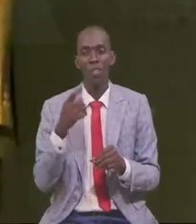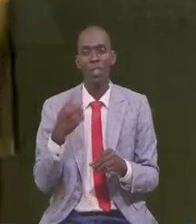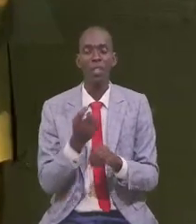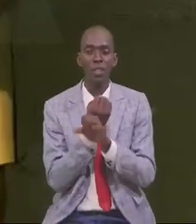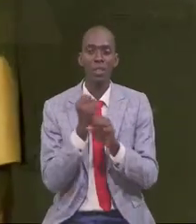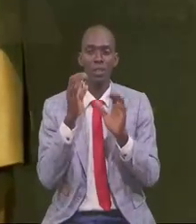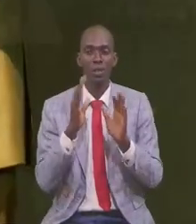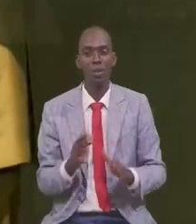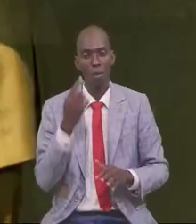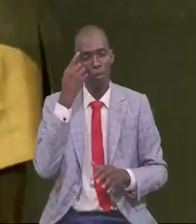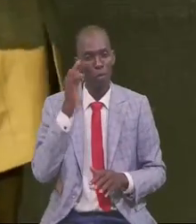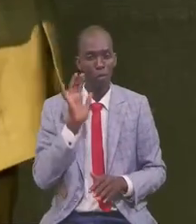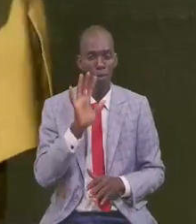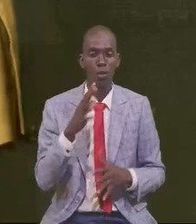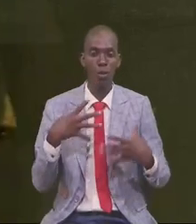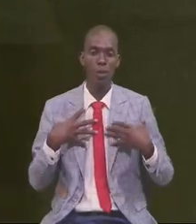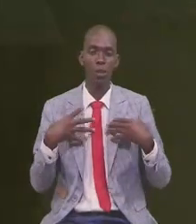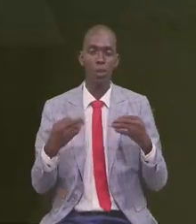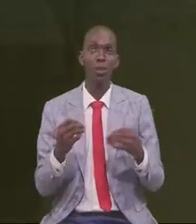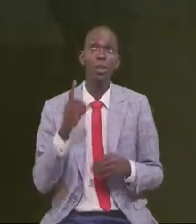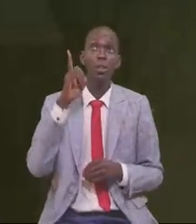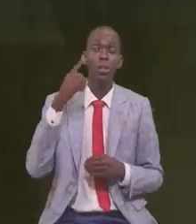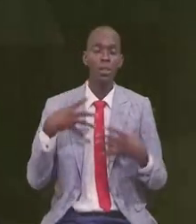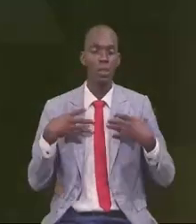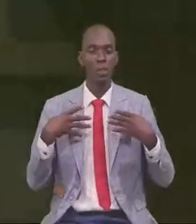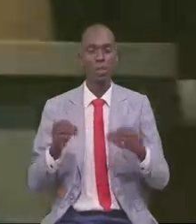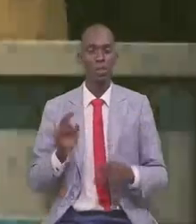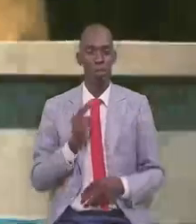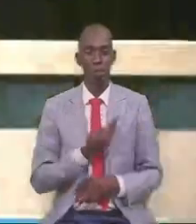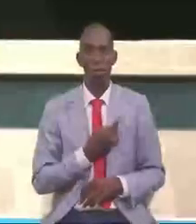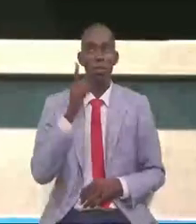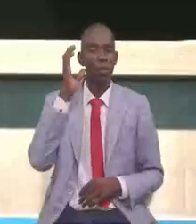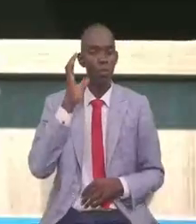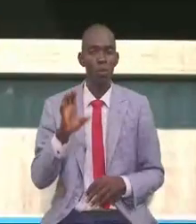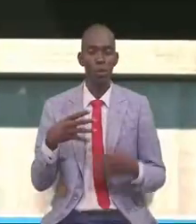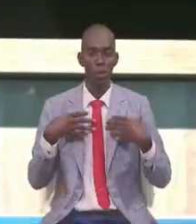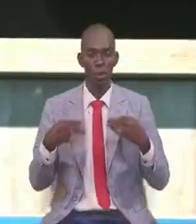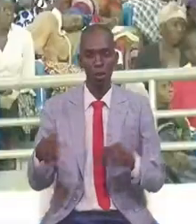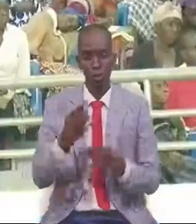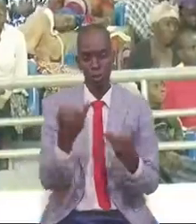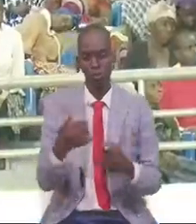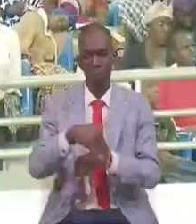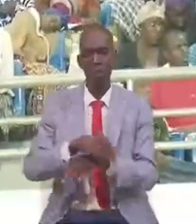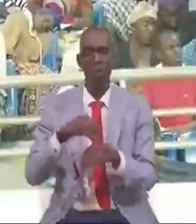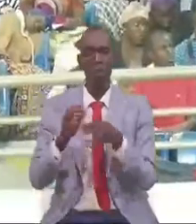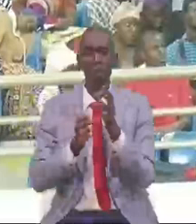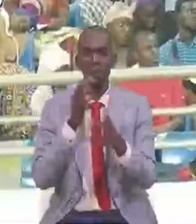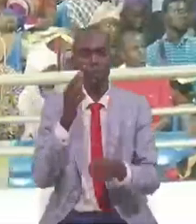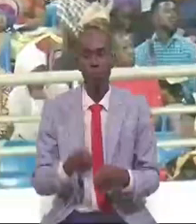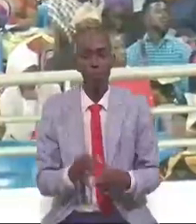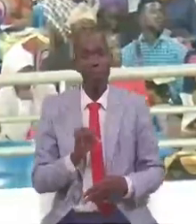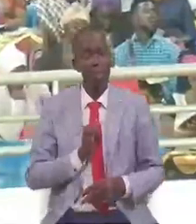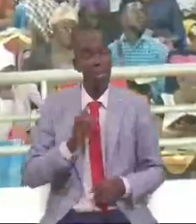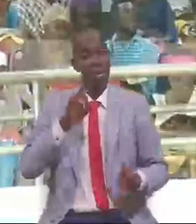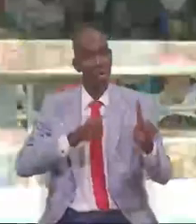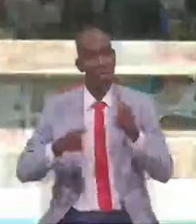Au sauveur pour votre cure, il nous guérit et il va vous guérir ce soir. J'ai dit, il